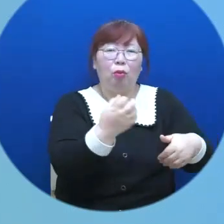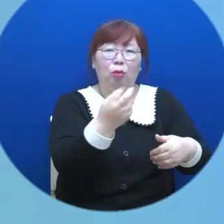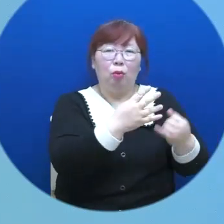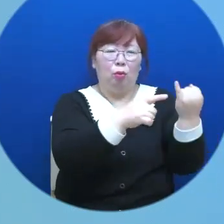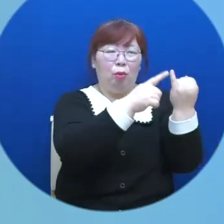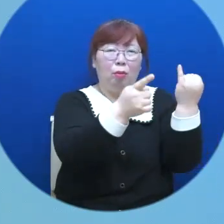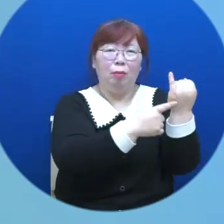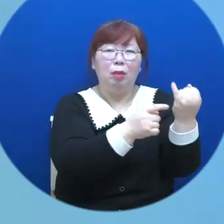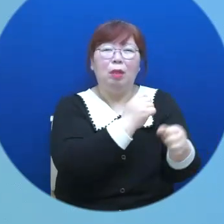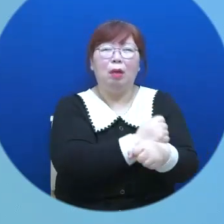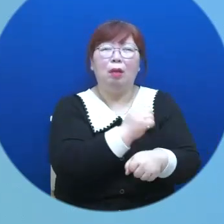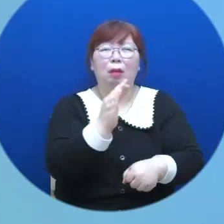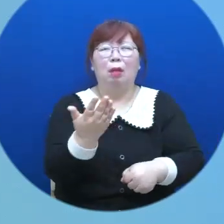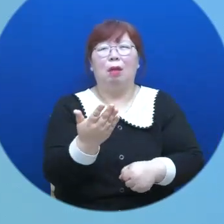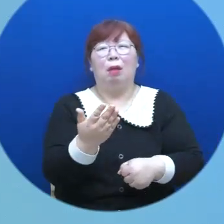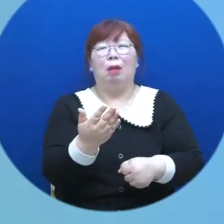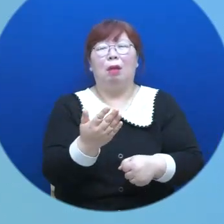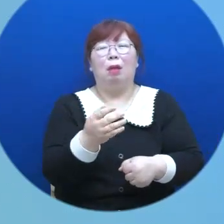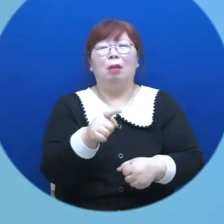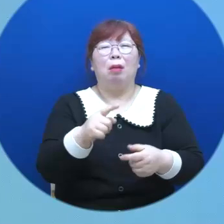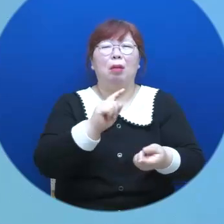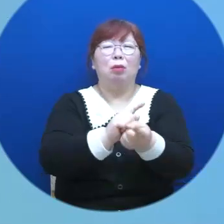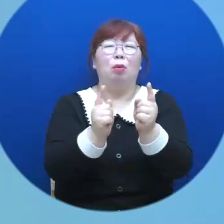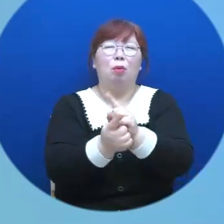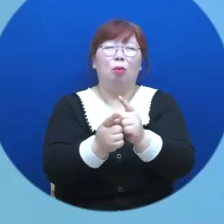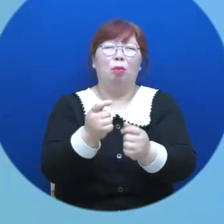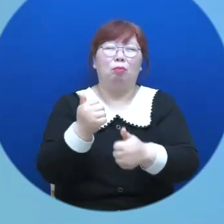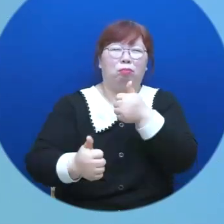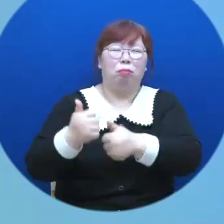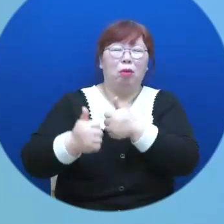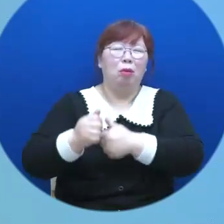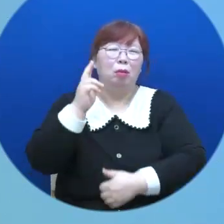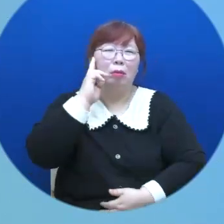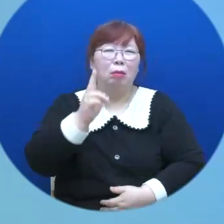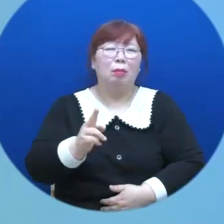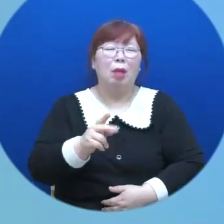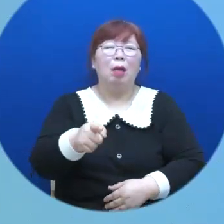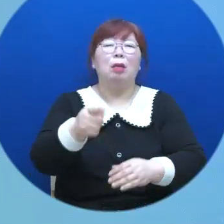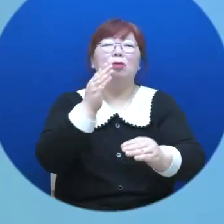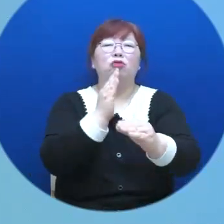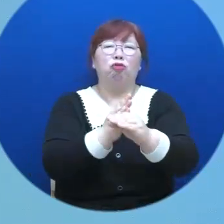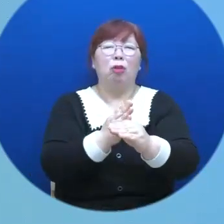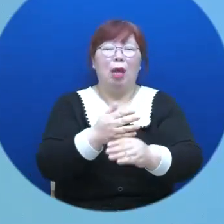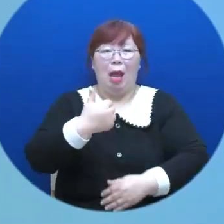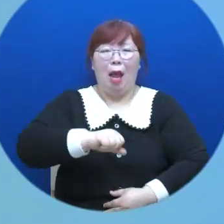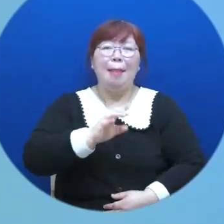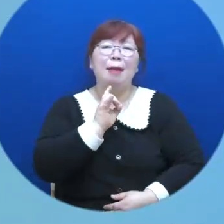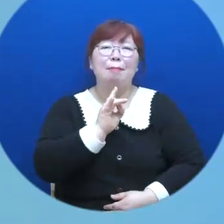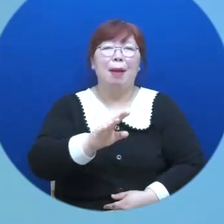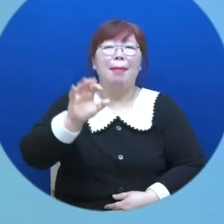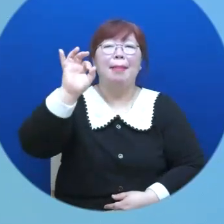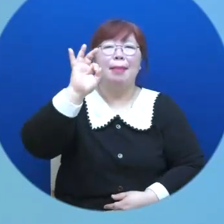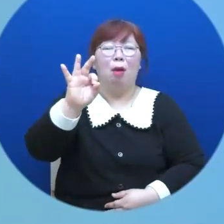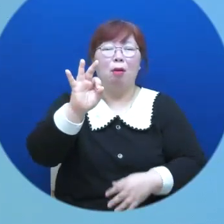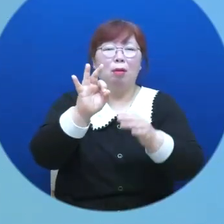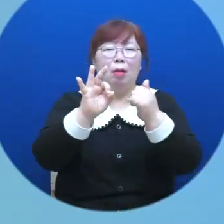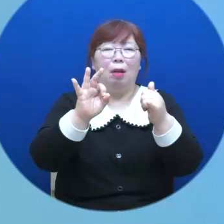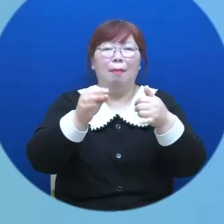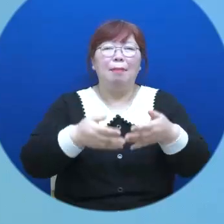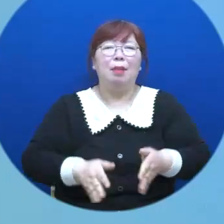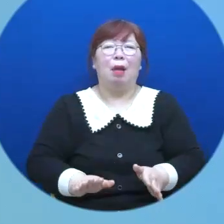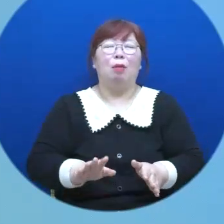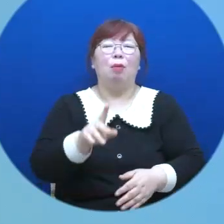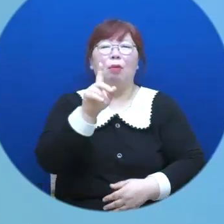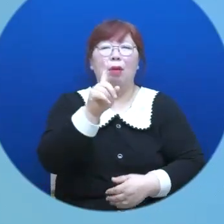일어나잖아요. 그 가운데에 10명의 아들을 낳습니다. 그리고